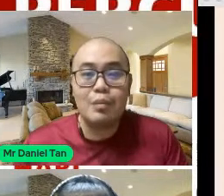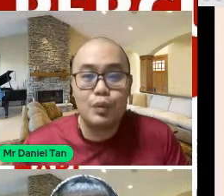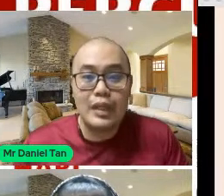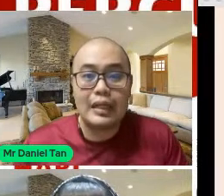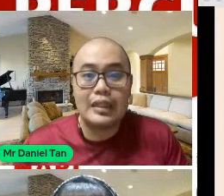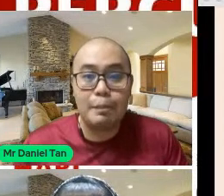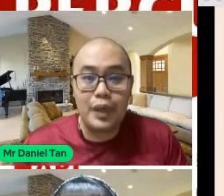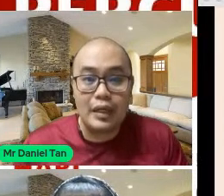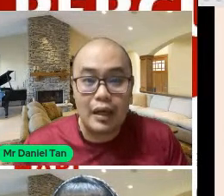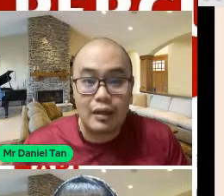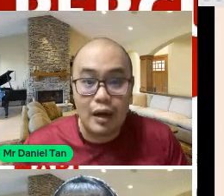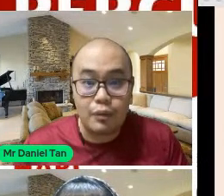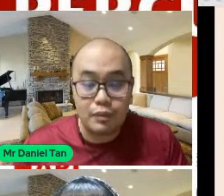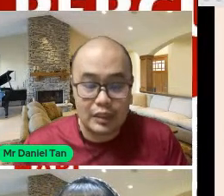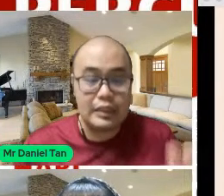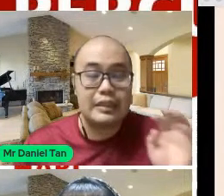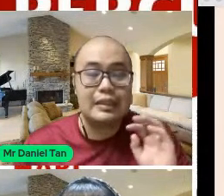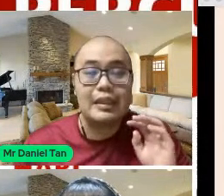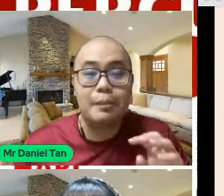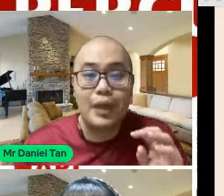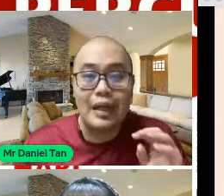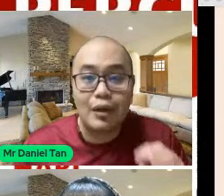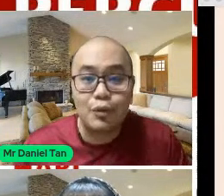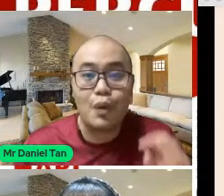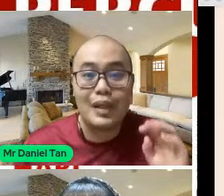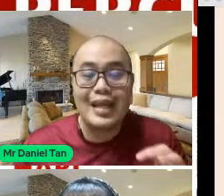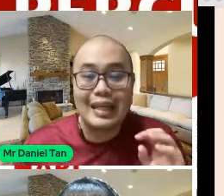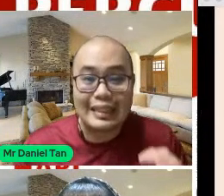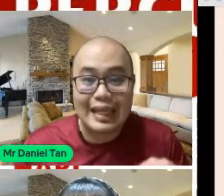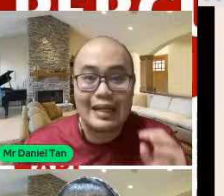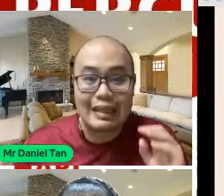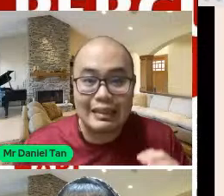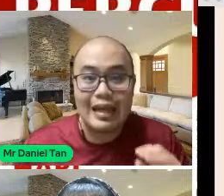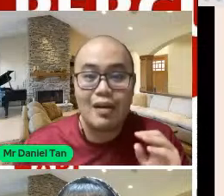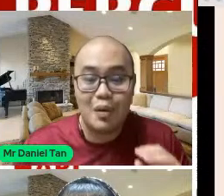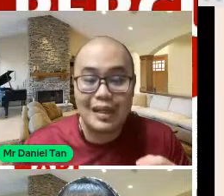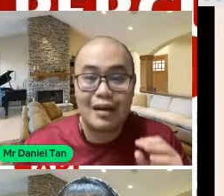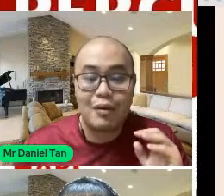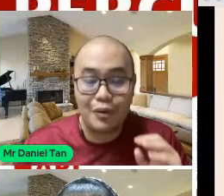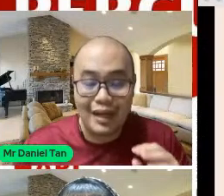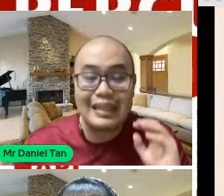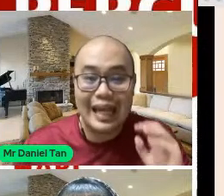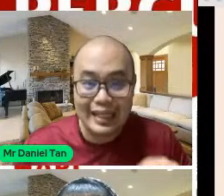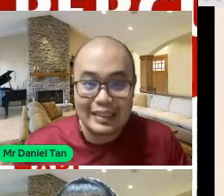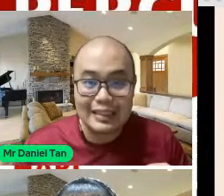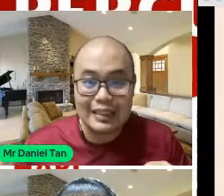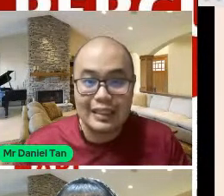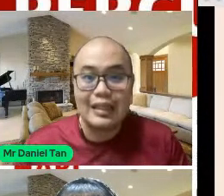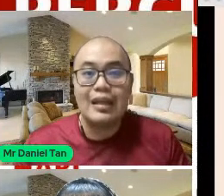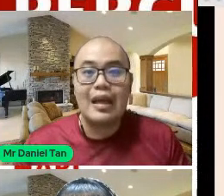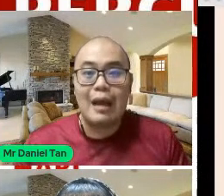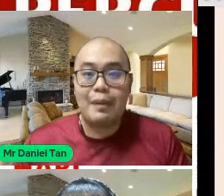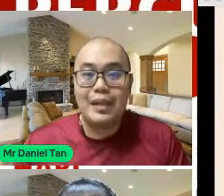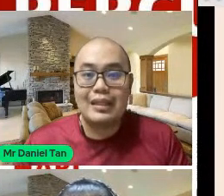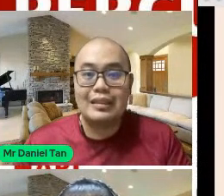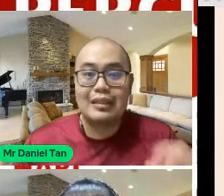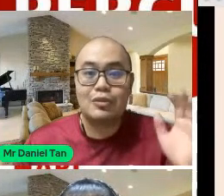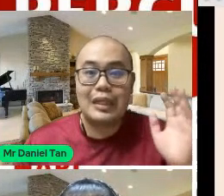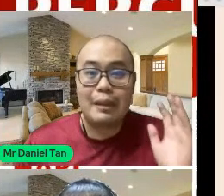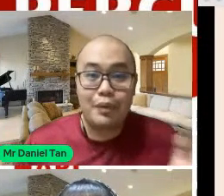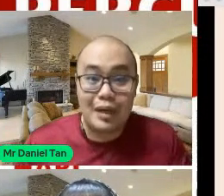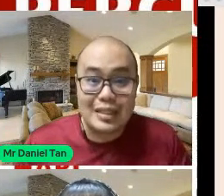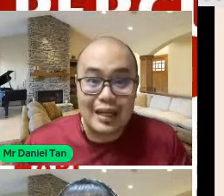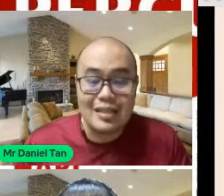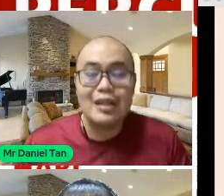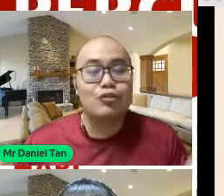jangan Mudah terpengaruh terpengaruh oleh kata-kata orang-orang lain apabila